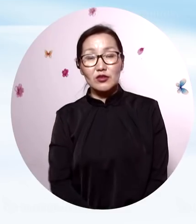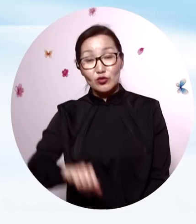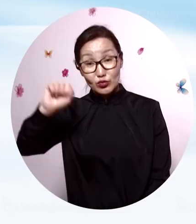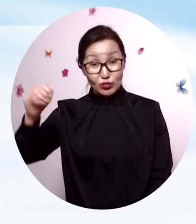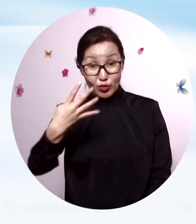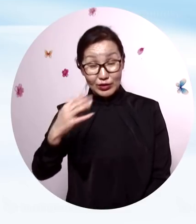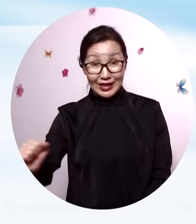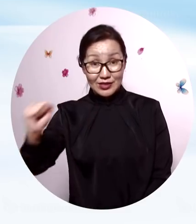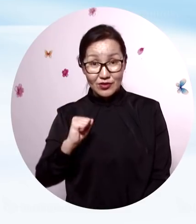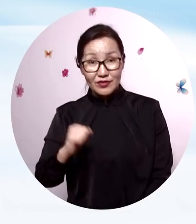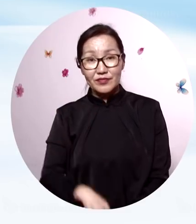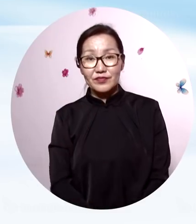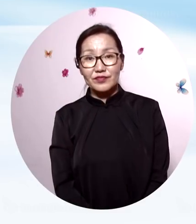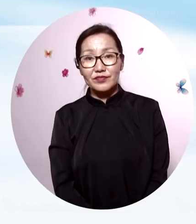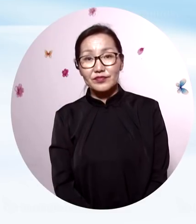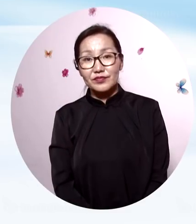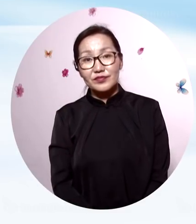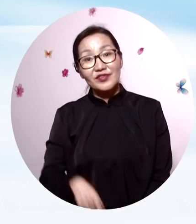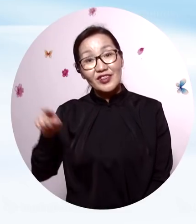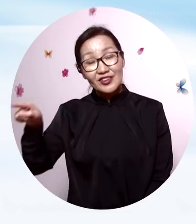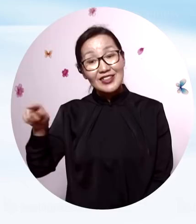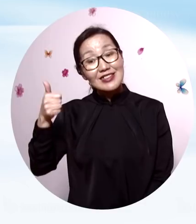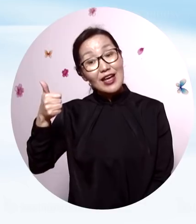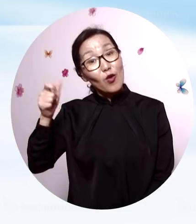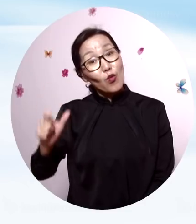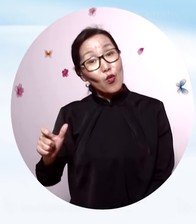За, дөрөв дэх асуулт. Тэр сайн хүү